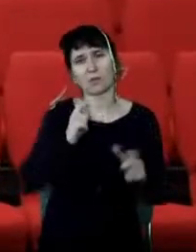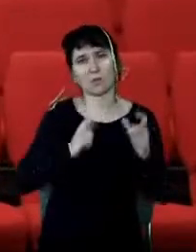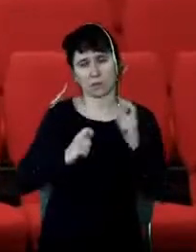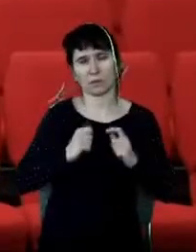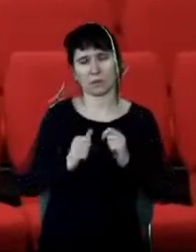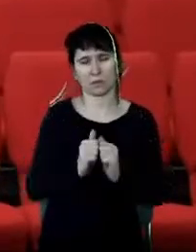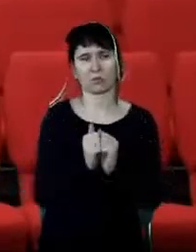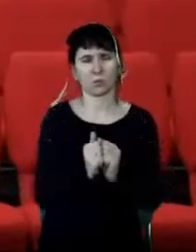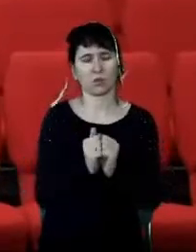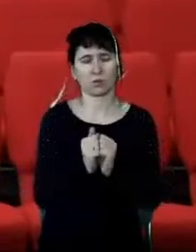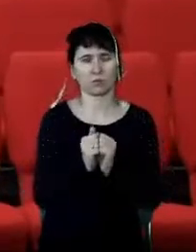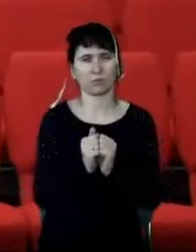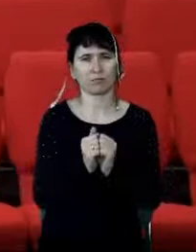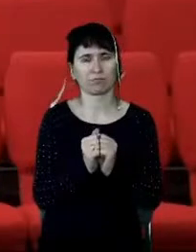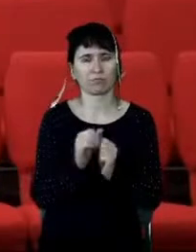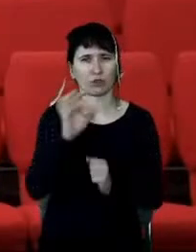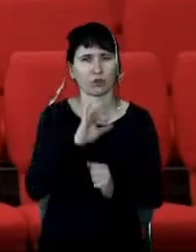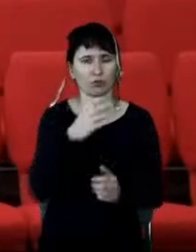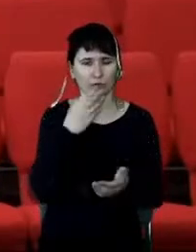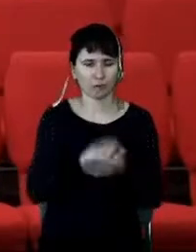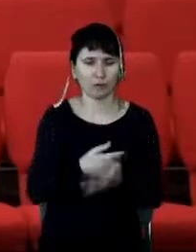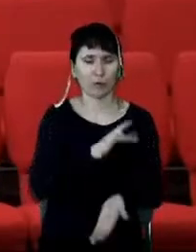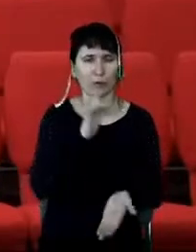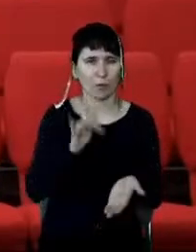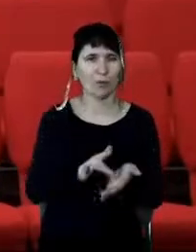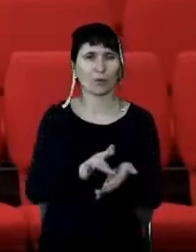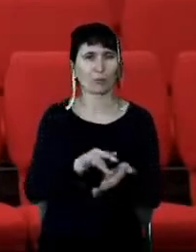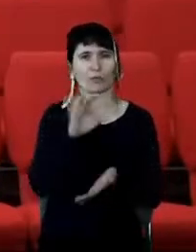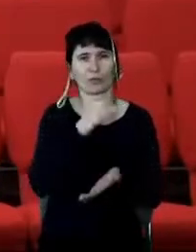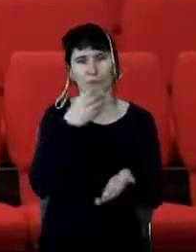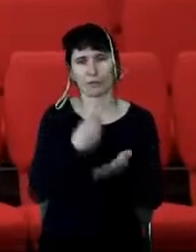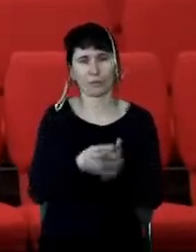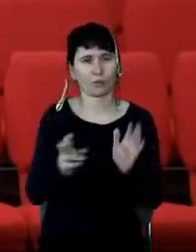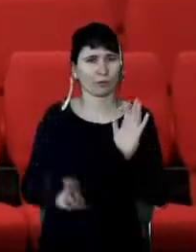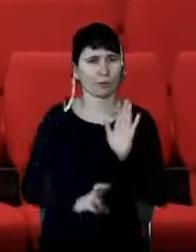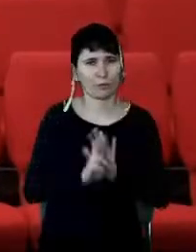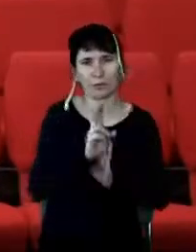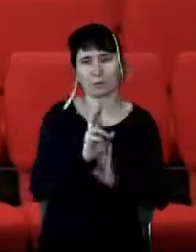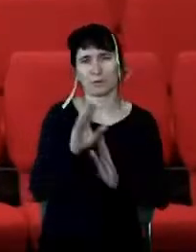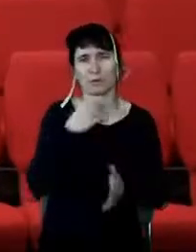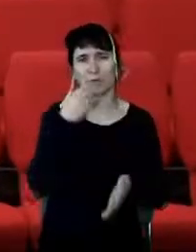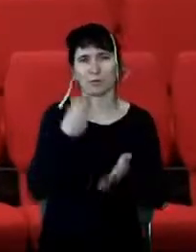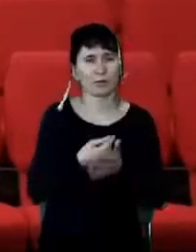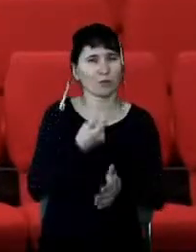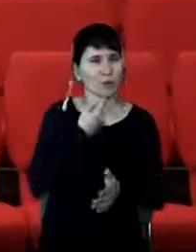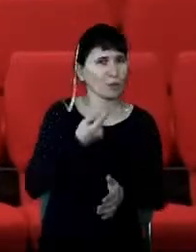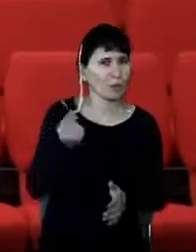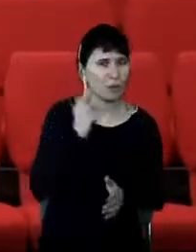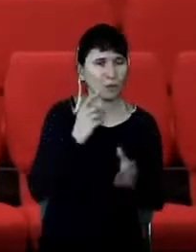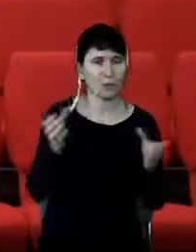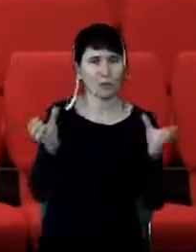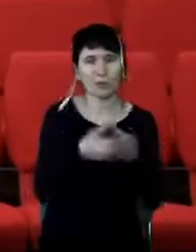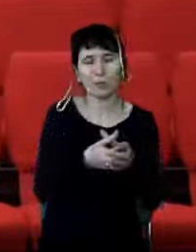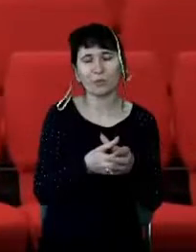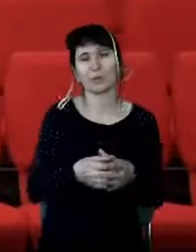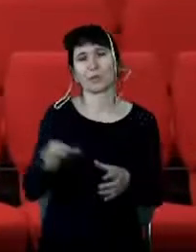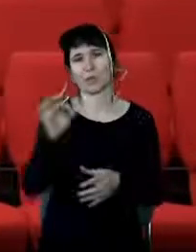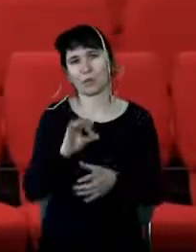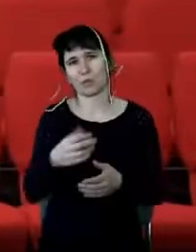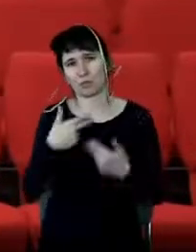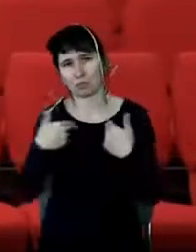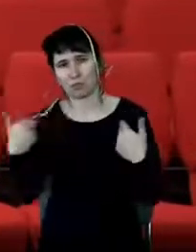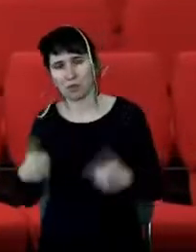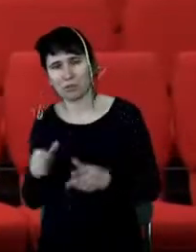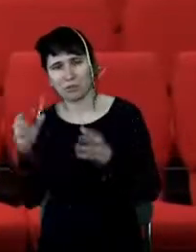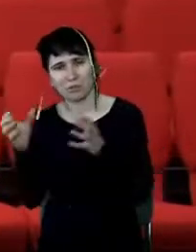ревно молитися за наше місто, за нашу церкву, за наших служителів, за наших